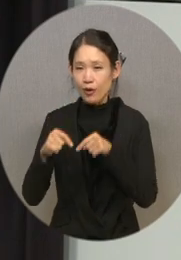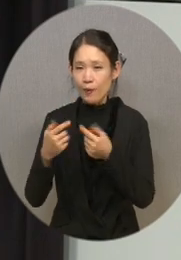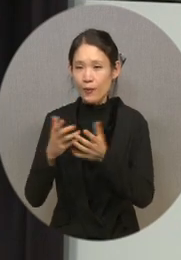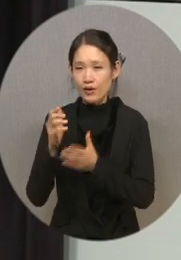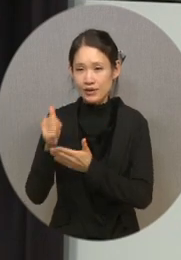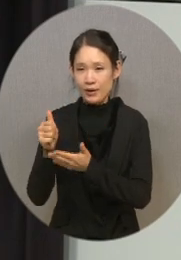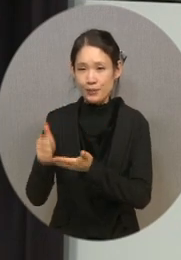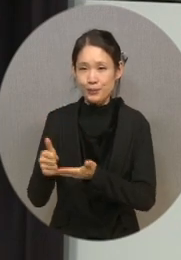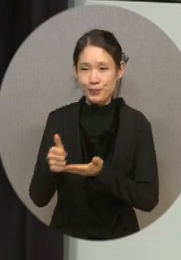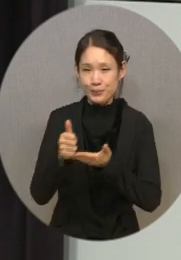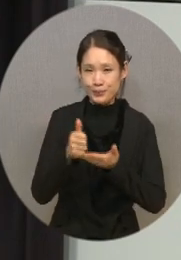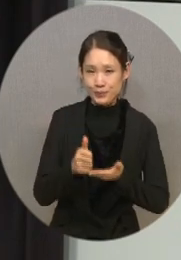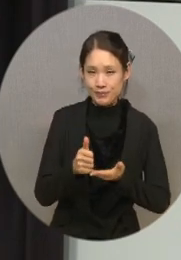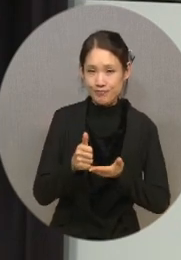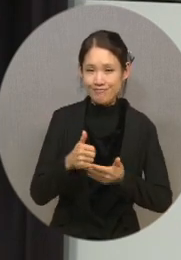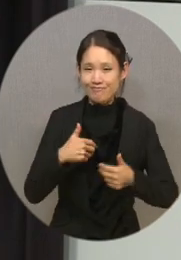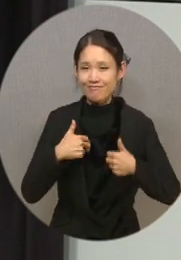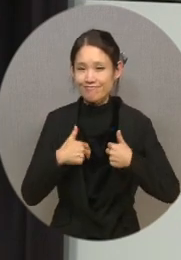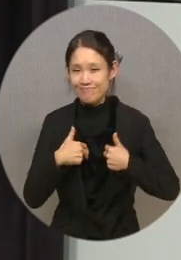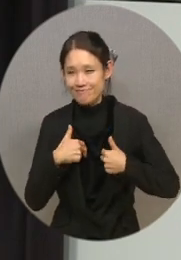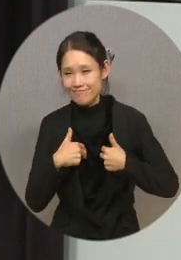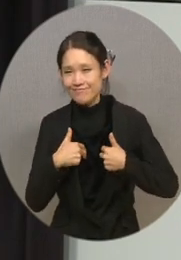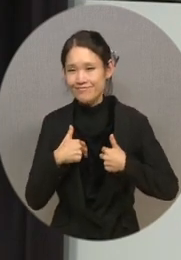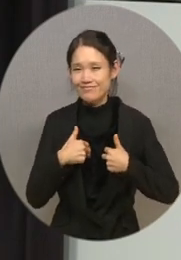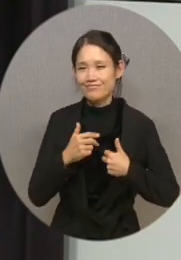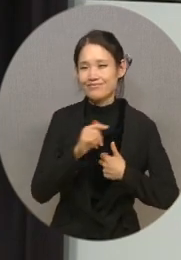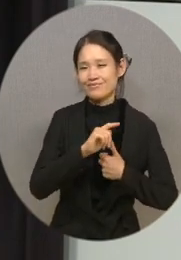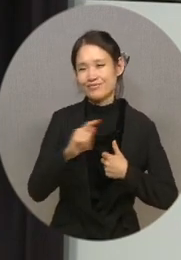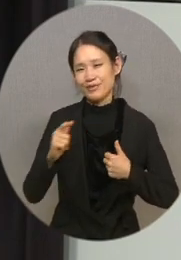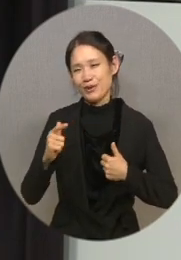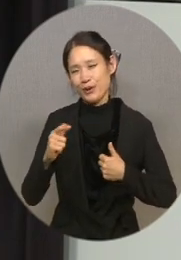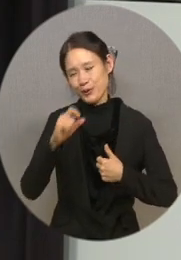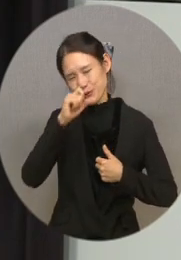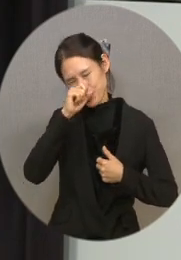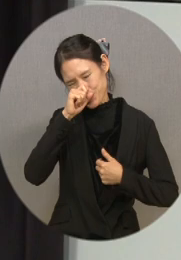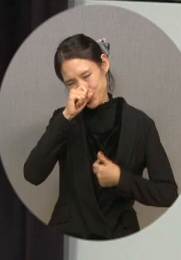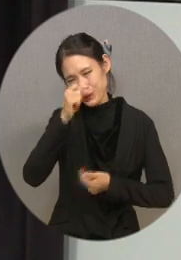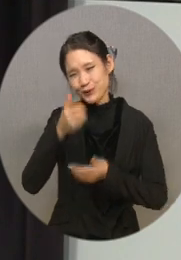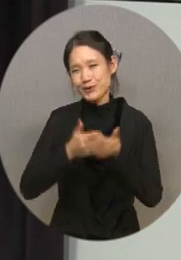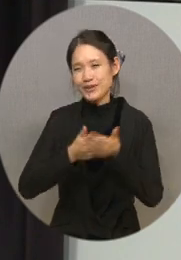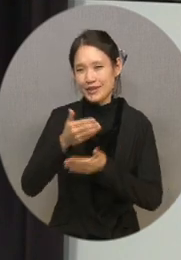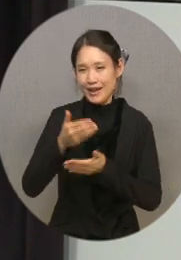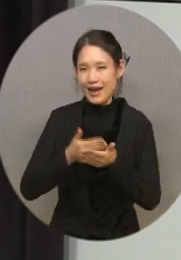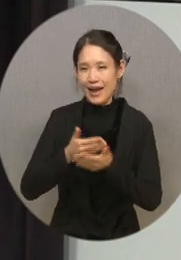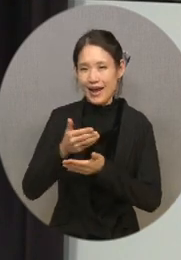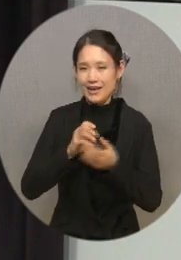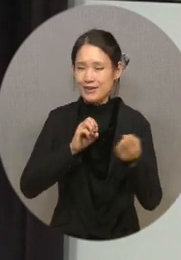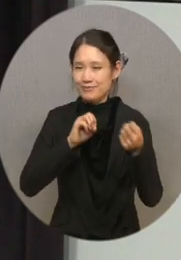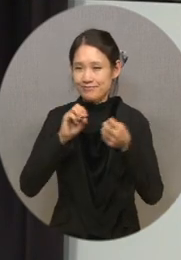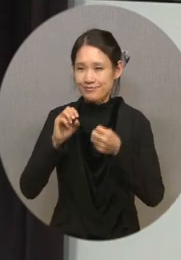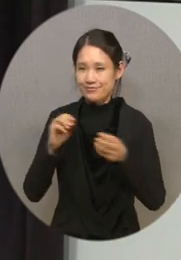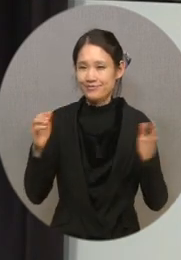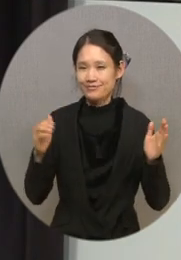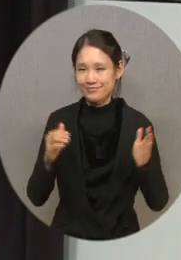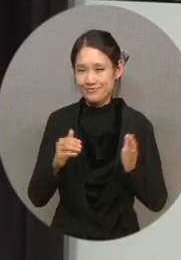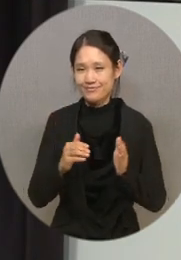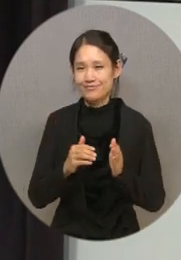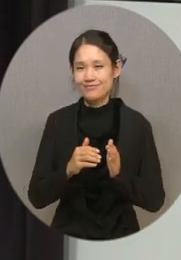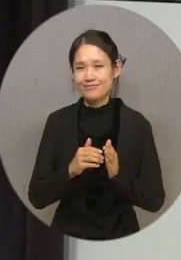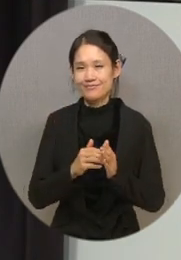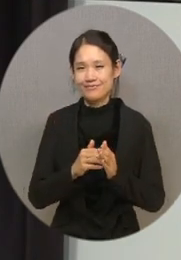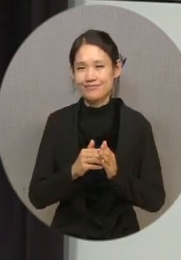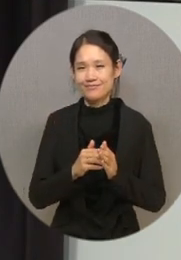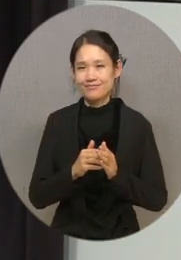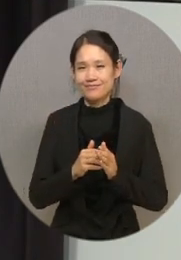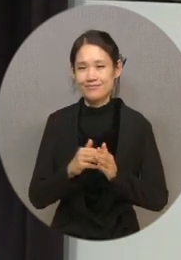사회복지협의회장님을 모시고 아주 재밌는 여러 가지의 덕담과 얘기를 나눠봤습니다.